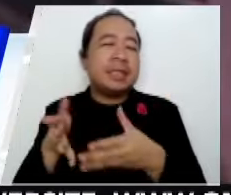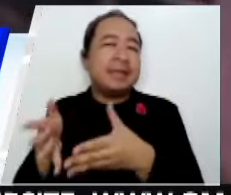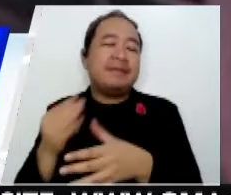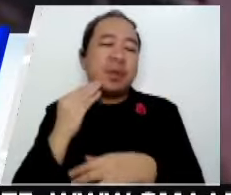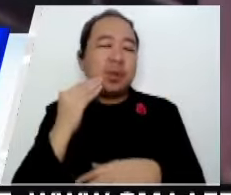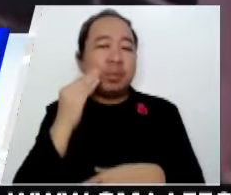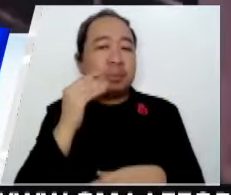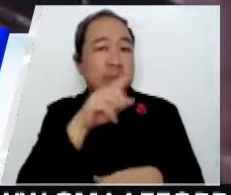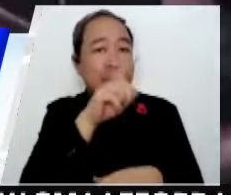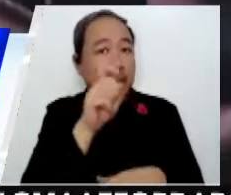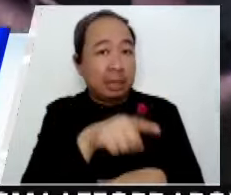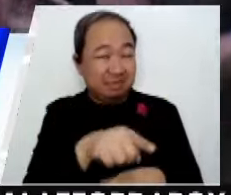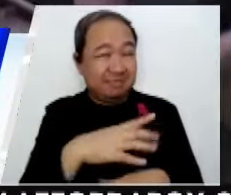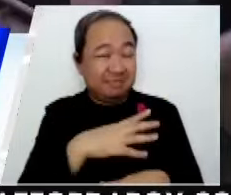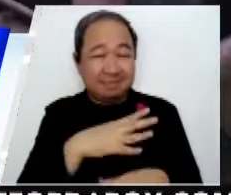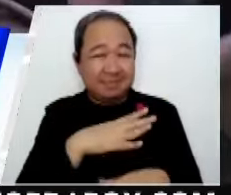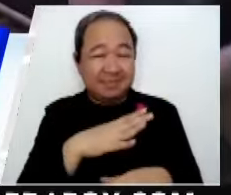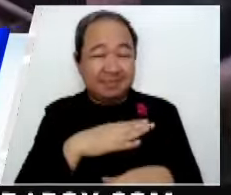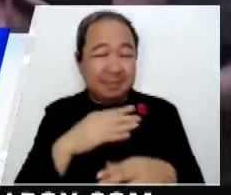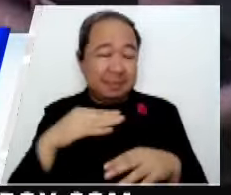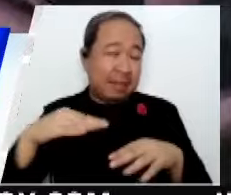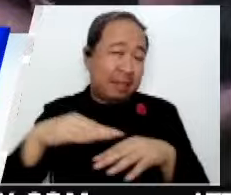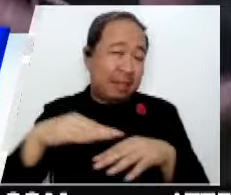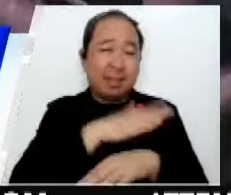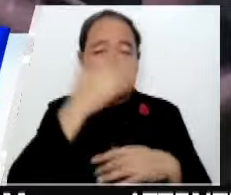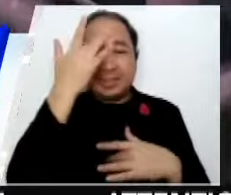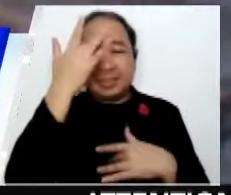natatakot sa sakit na dala ng baha. Ang sagot niya,